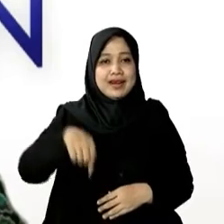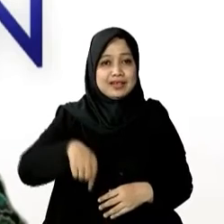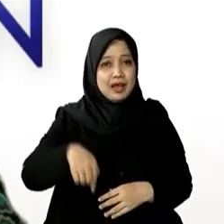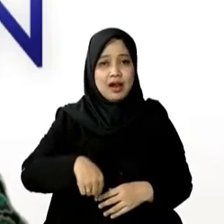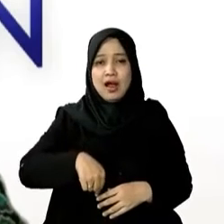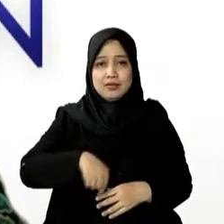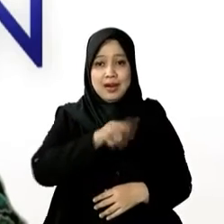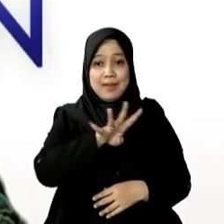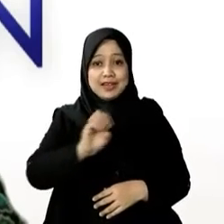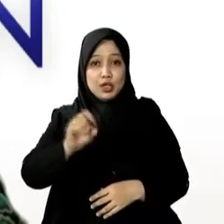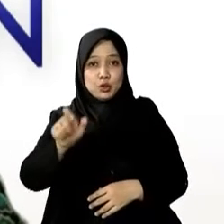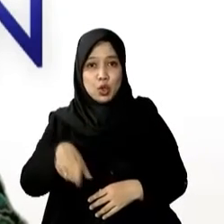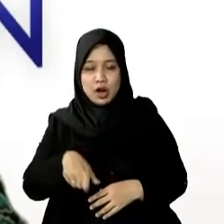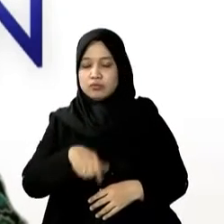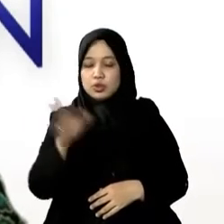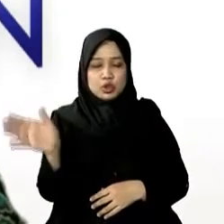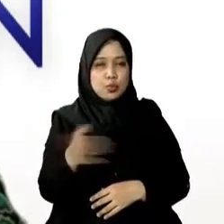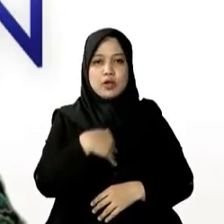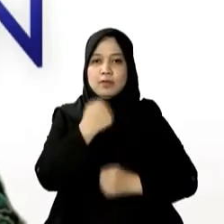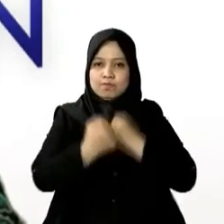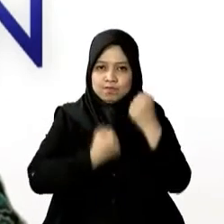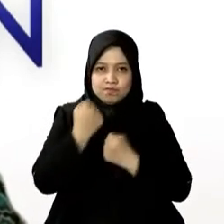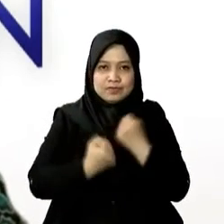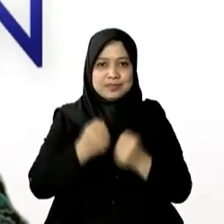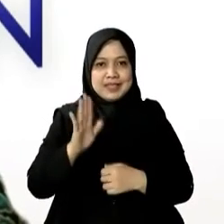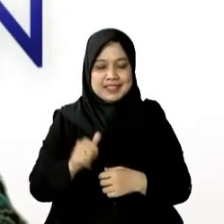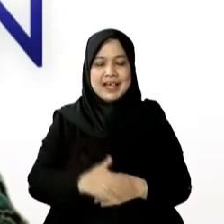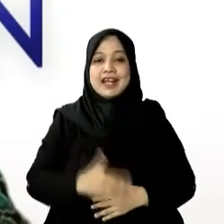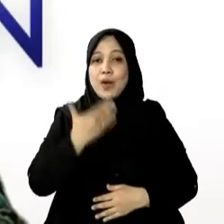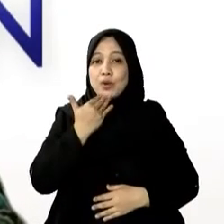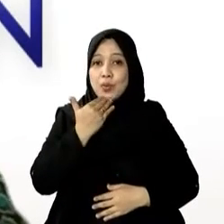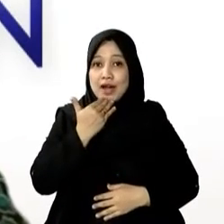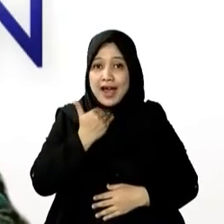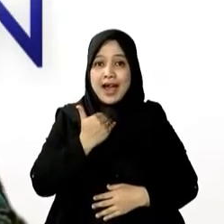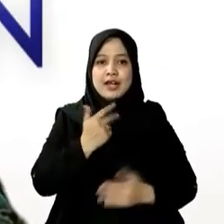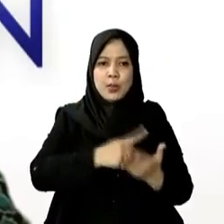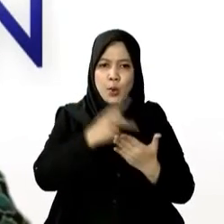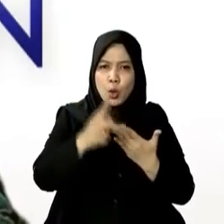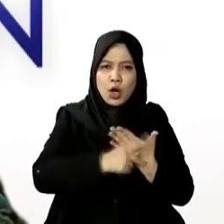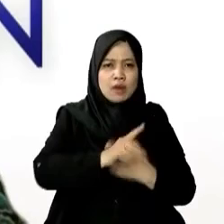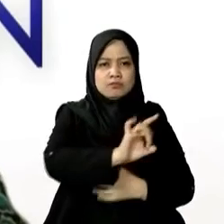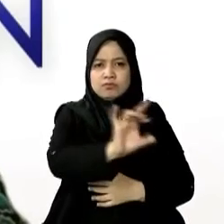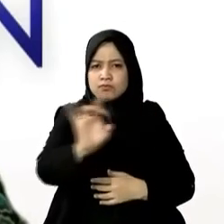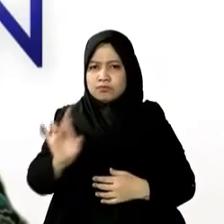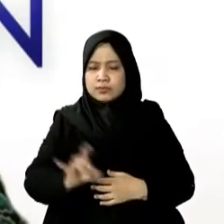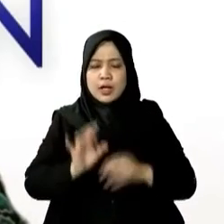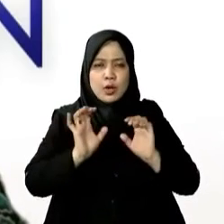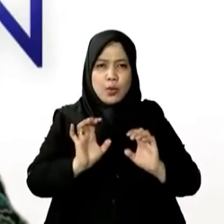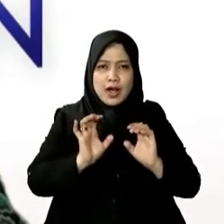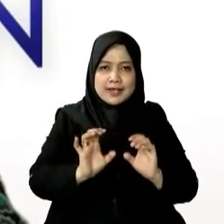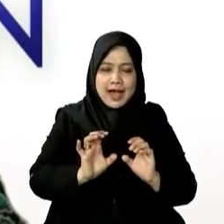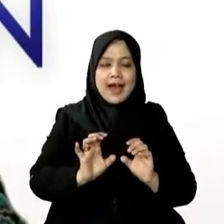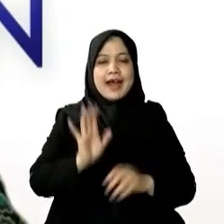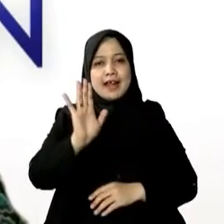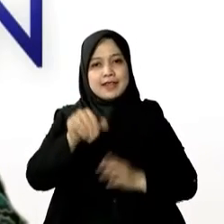yang bergerak semua berjalan semua mudah-mudahan aja baturip dengan semua program yang ada kita bisa membantu